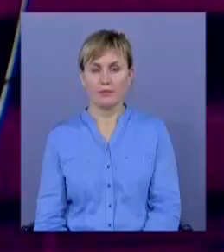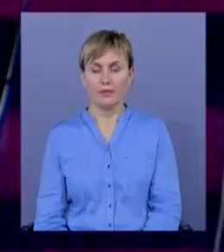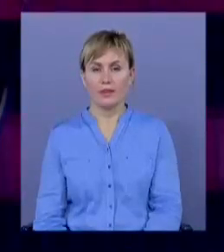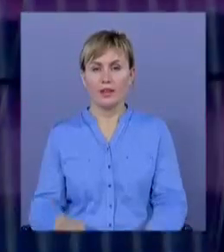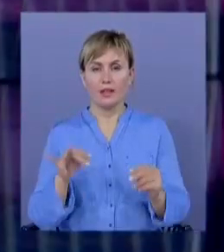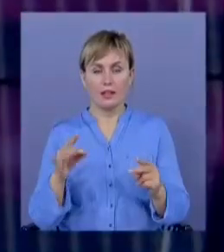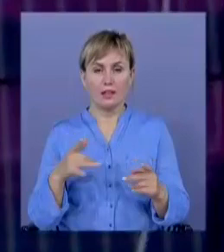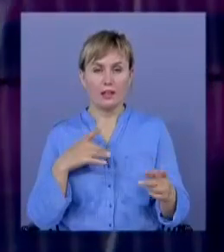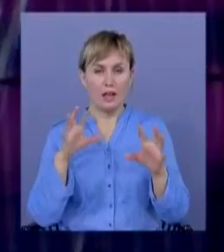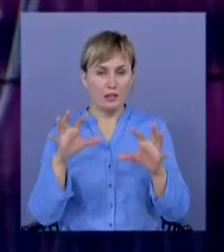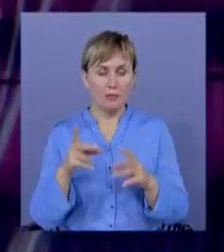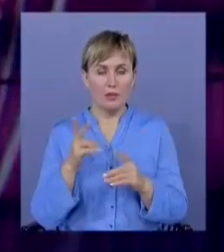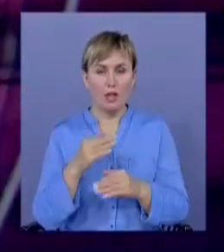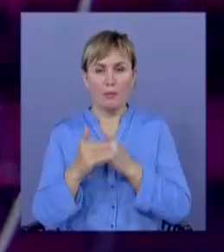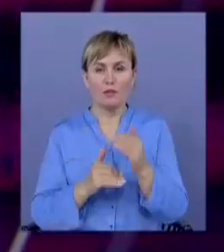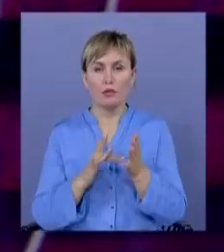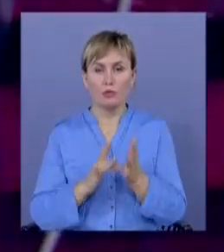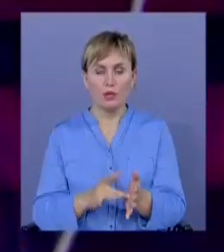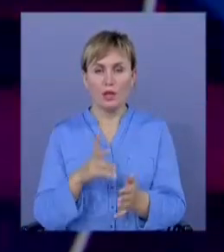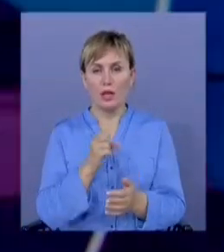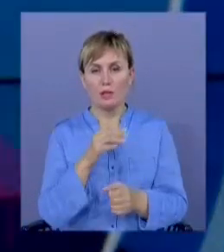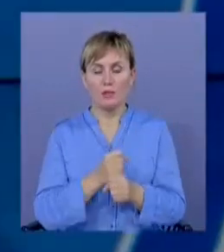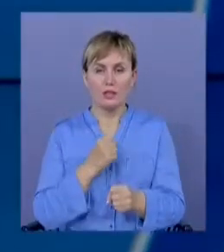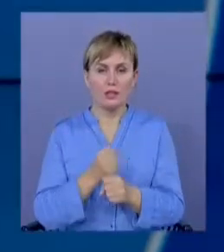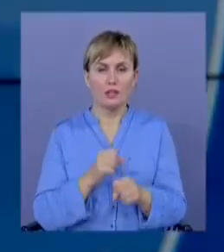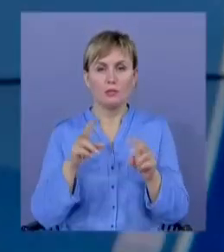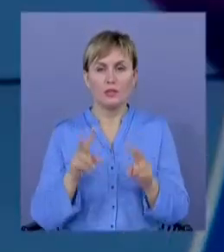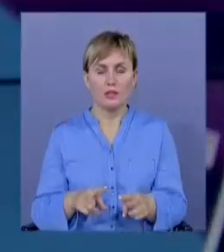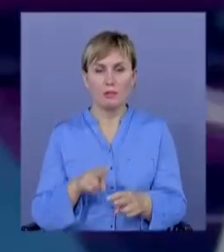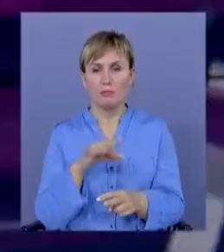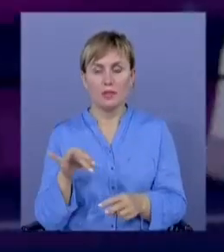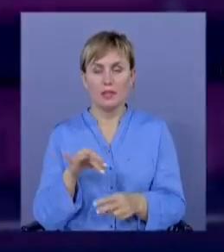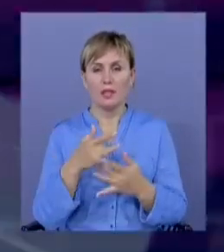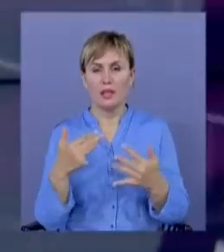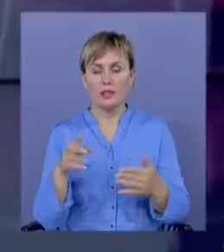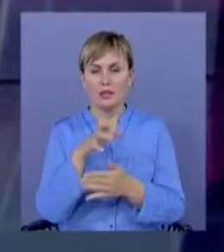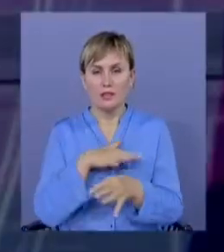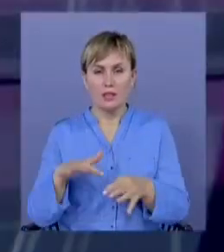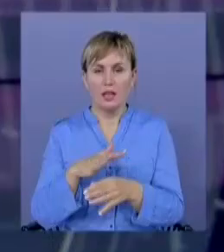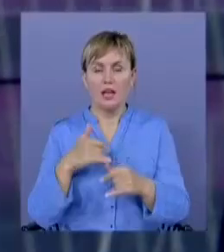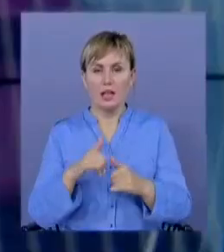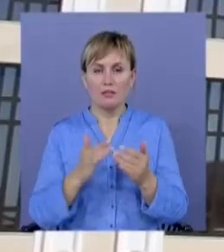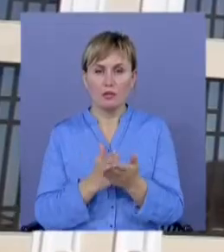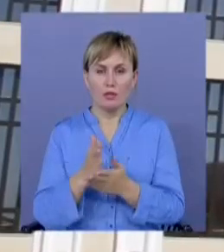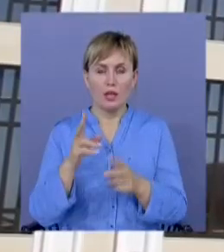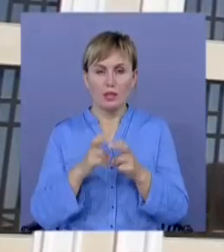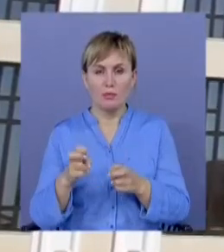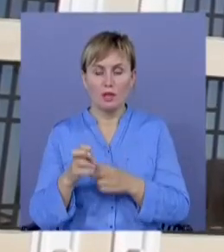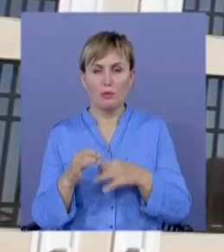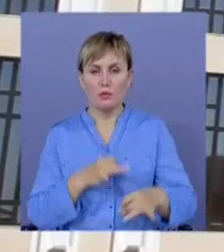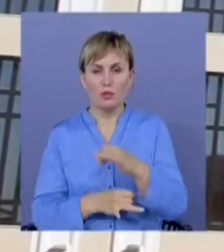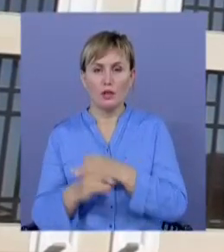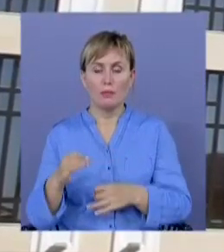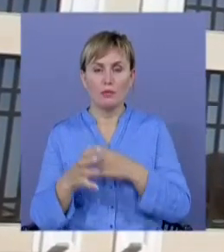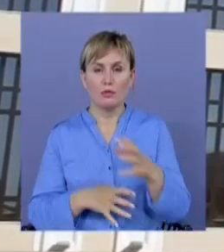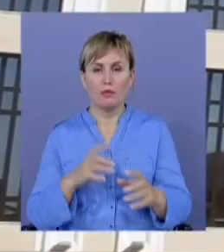Имиджевую концепцию для продвижения туризма на Каспии разработают специалисты прикаспийских стран. Развитие отрасли эксперты обсудили на международном